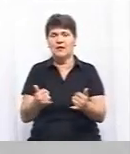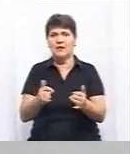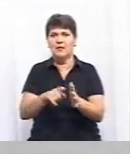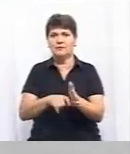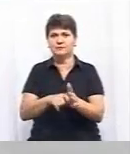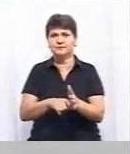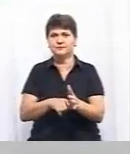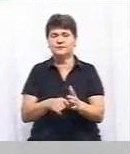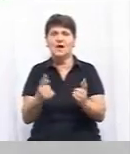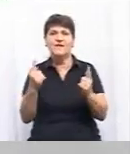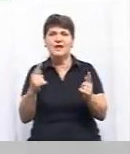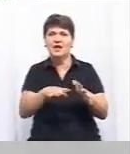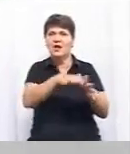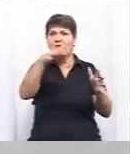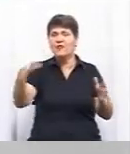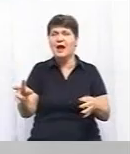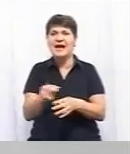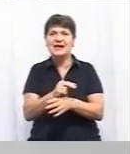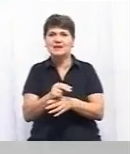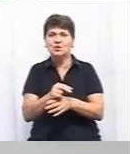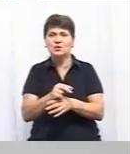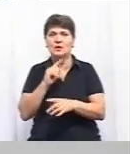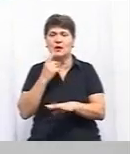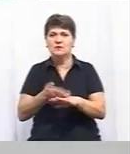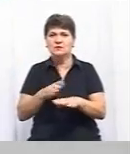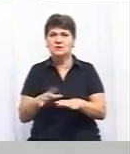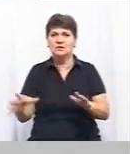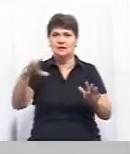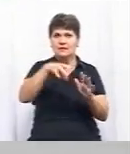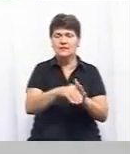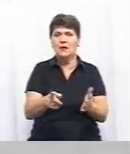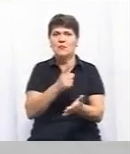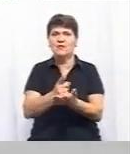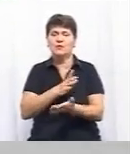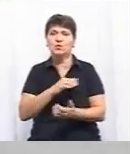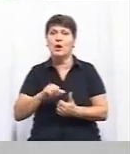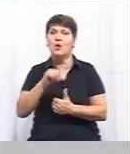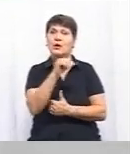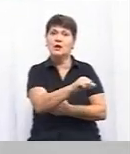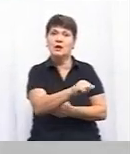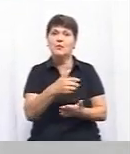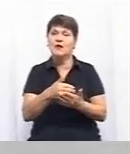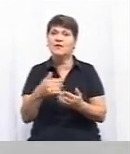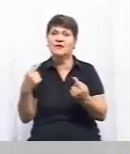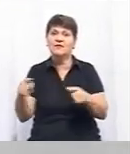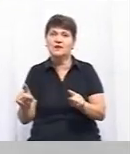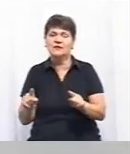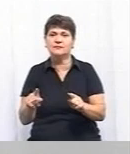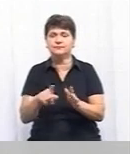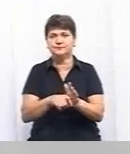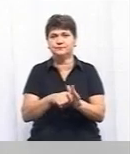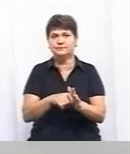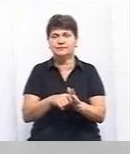відходів. Великогабаритні ремонтні відходи у складі побутових відходів мають збиратися окремо від інших видів побутових